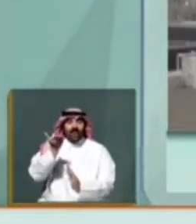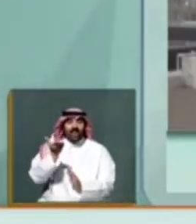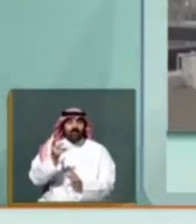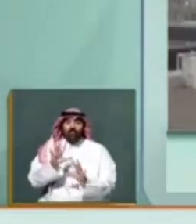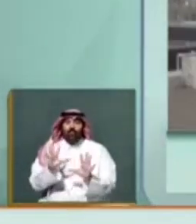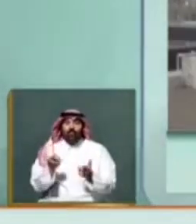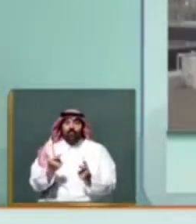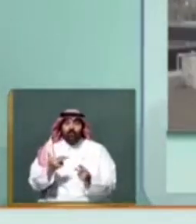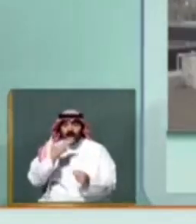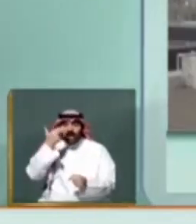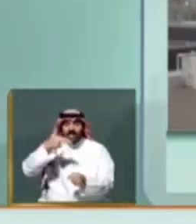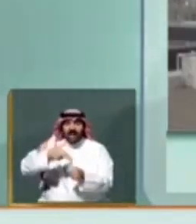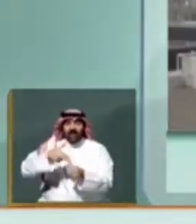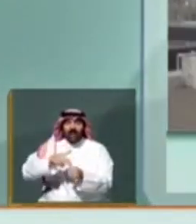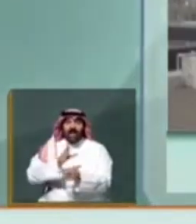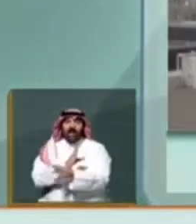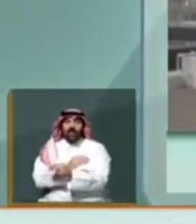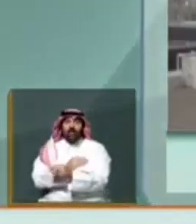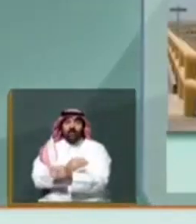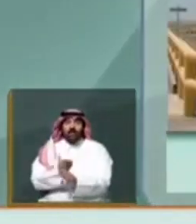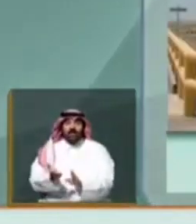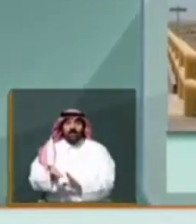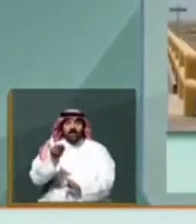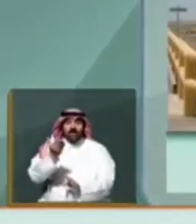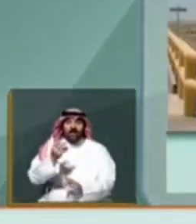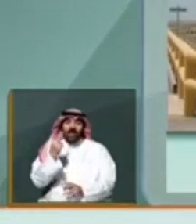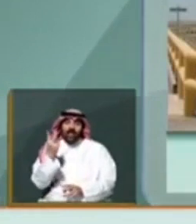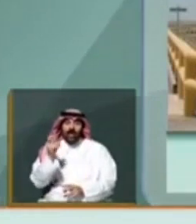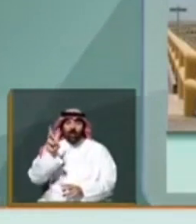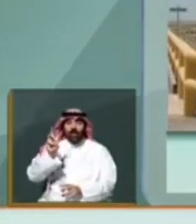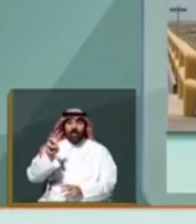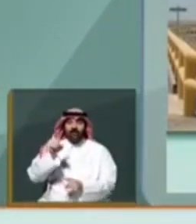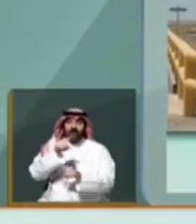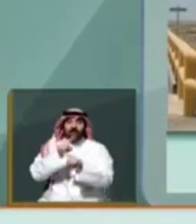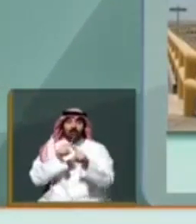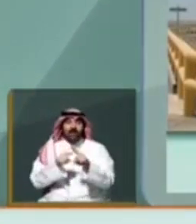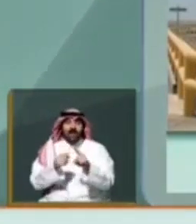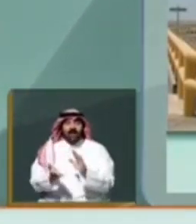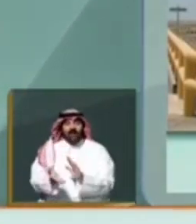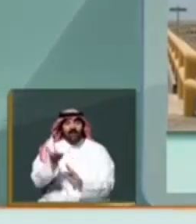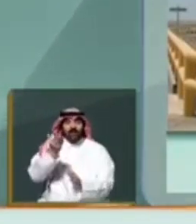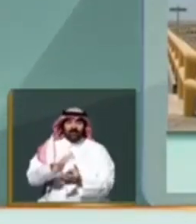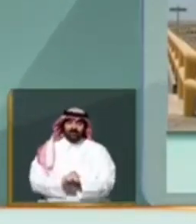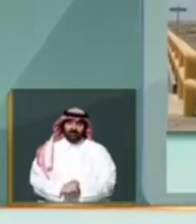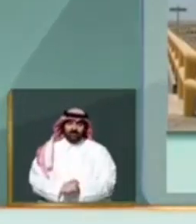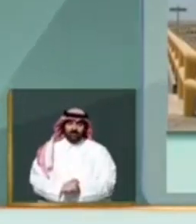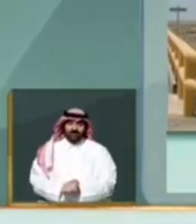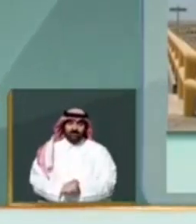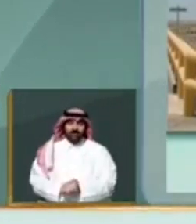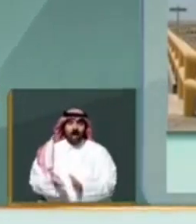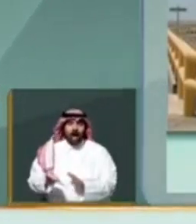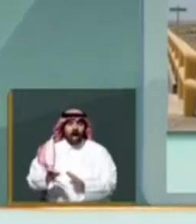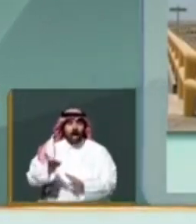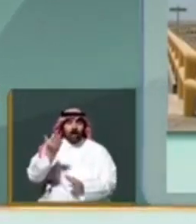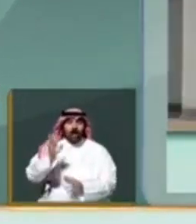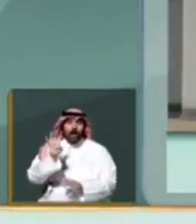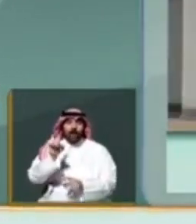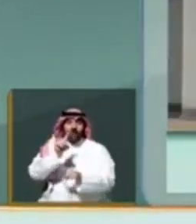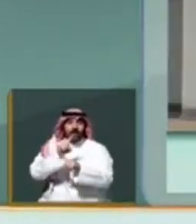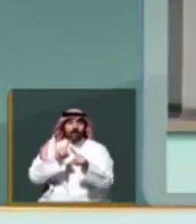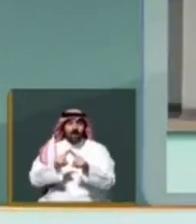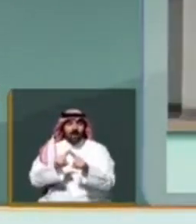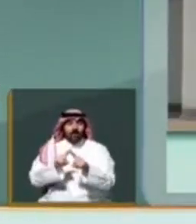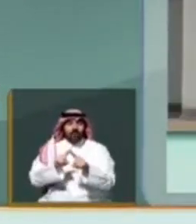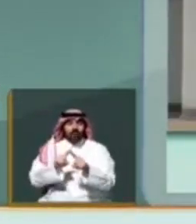النفط بلغت نسبتها تقريبا أعلى من 32%، بل أنها وصلت في سقفها الأعلى